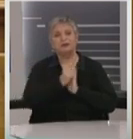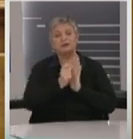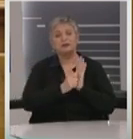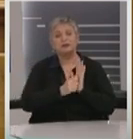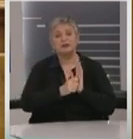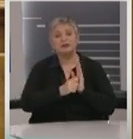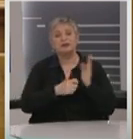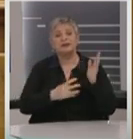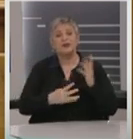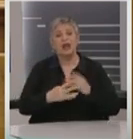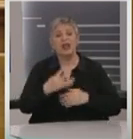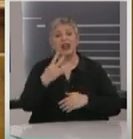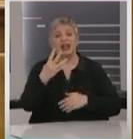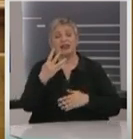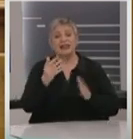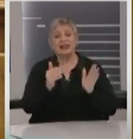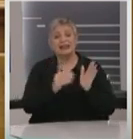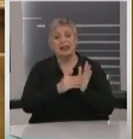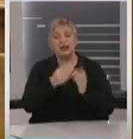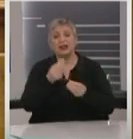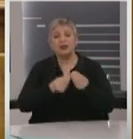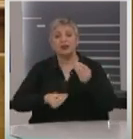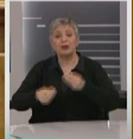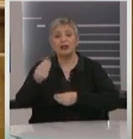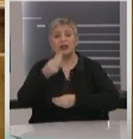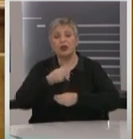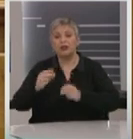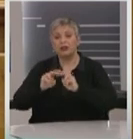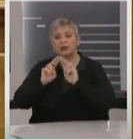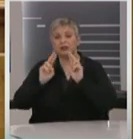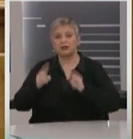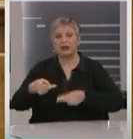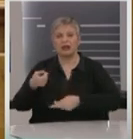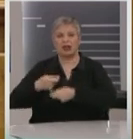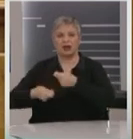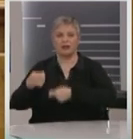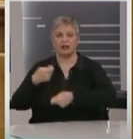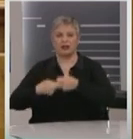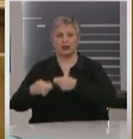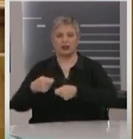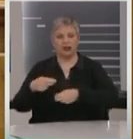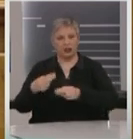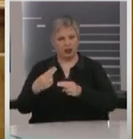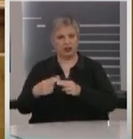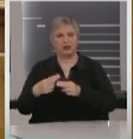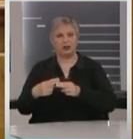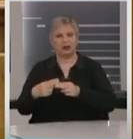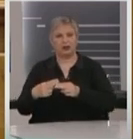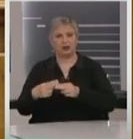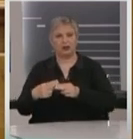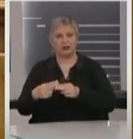14.000 περισσότερες επιχειρήσεις. Και αυτό επίσης είναι πολύ σημαντικό, κυρίες και κύριοι συνάδελφοι. Εσείς λοιπόν,